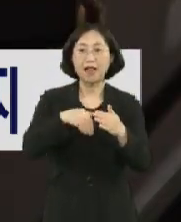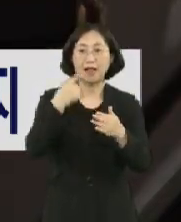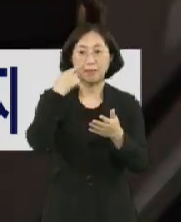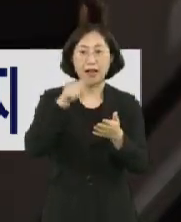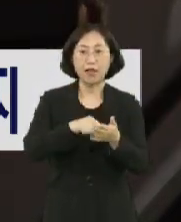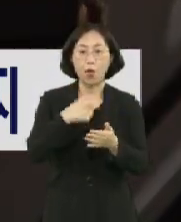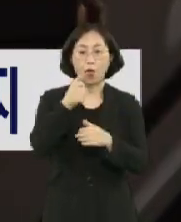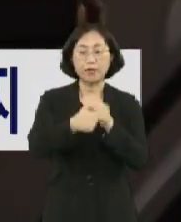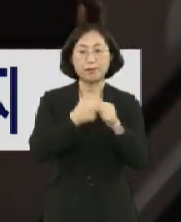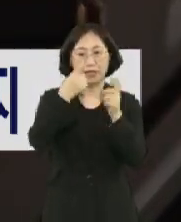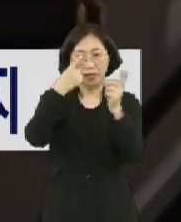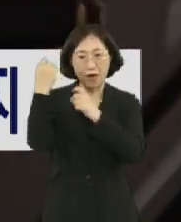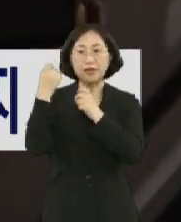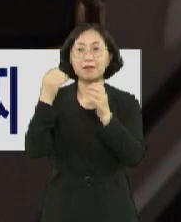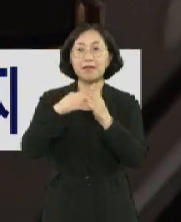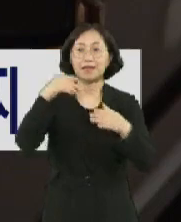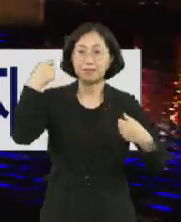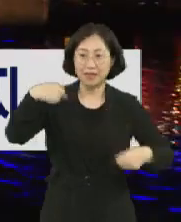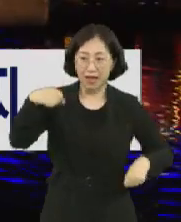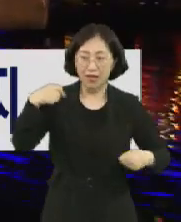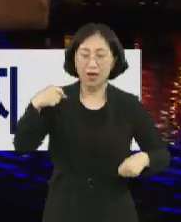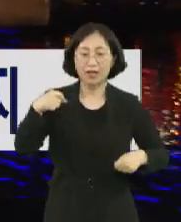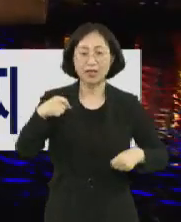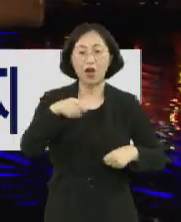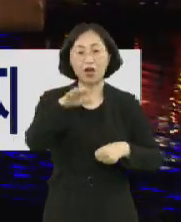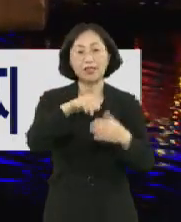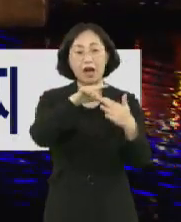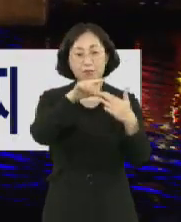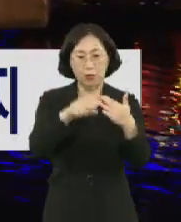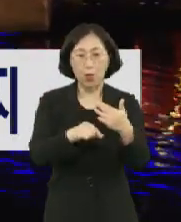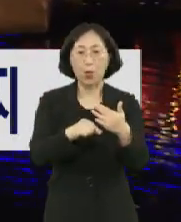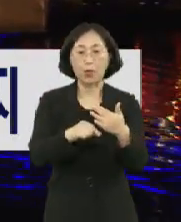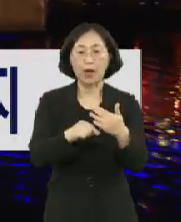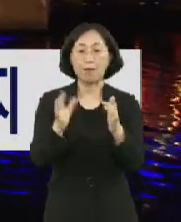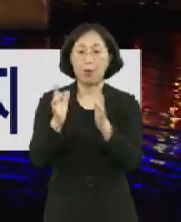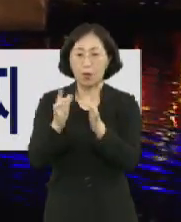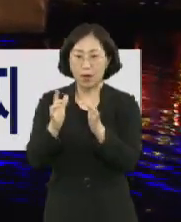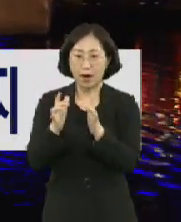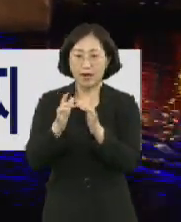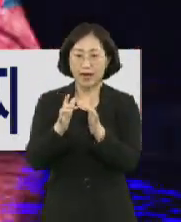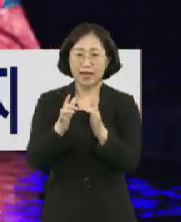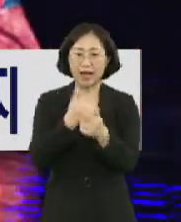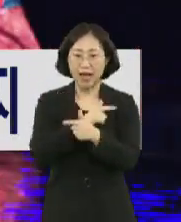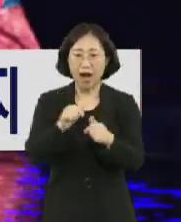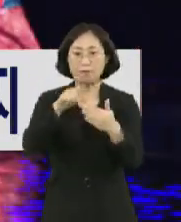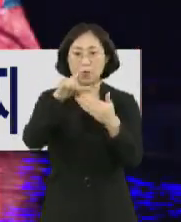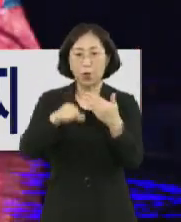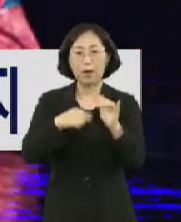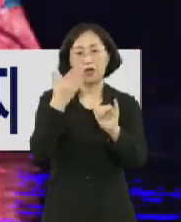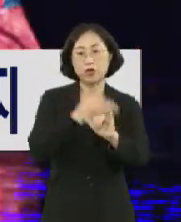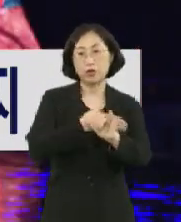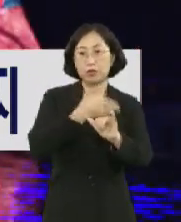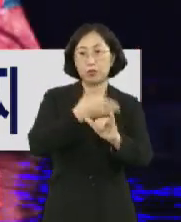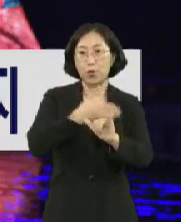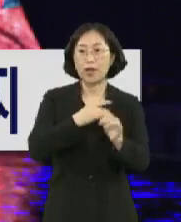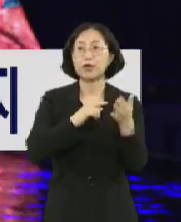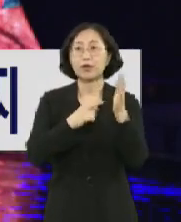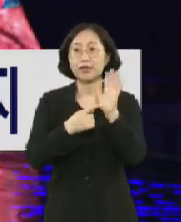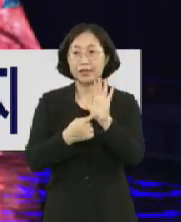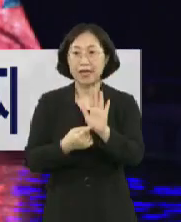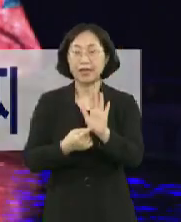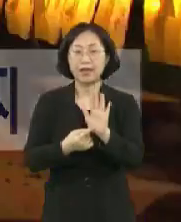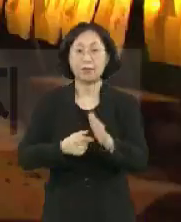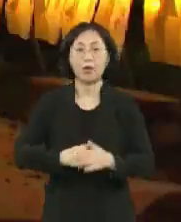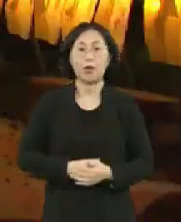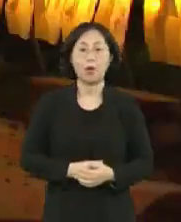기념해 뮤지컬 웅진 판타지아 등 현장 프로그램과 함께 온라인을 통한 다채로운 프로그램이 유튜브 등을 통해